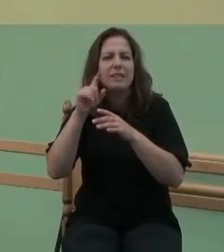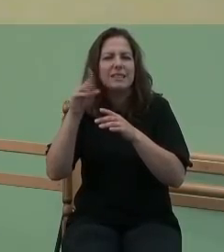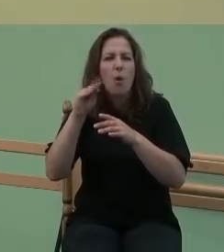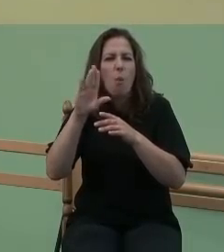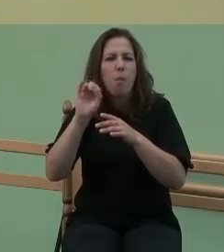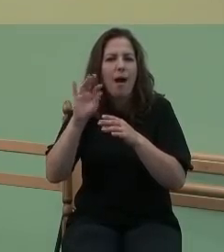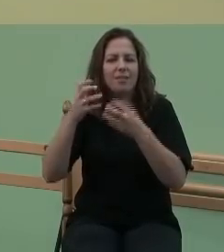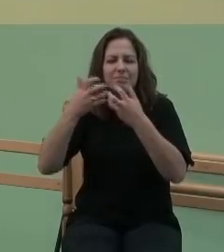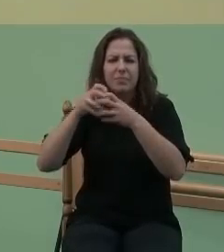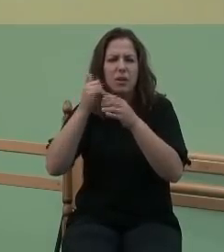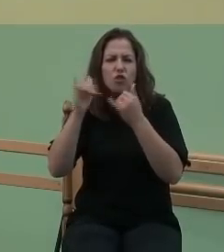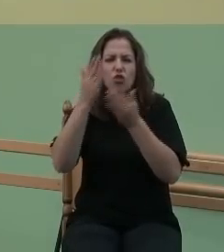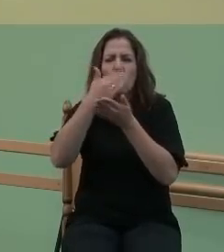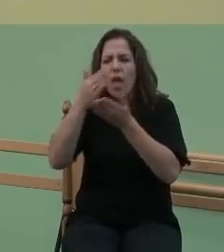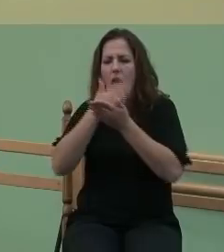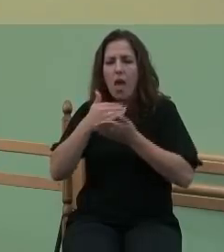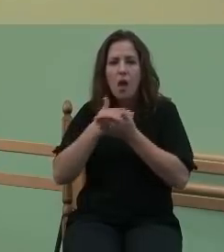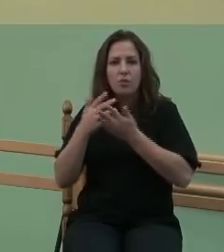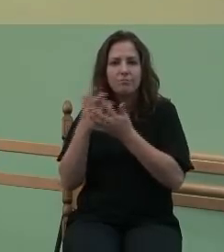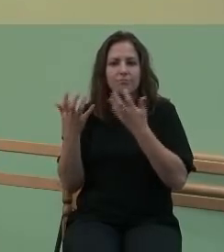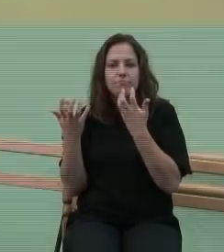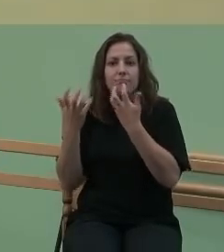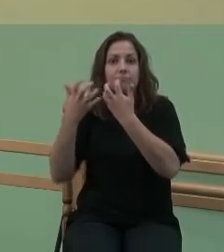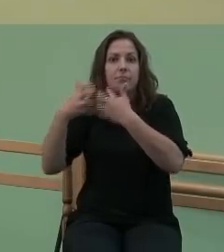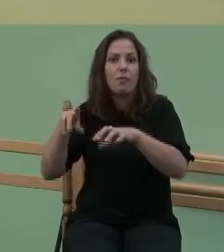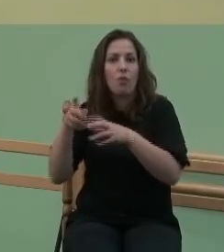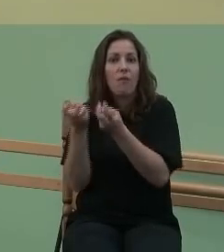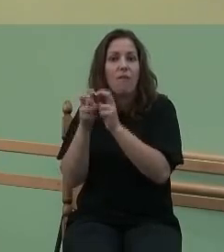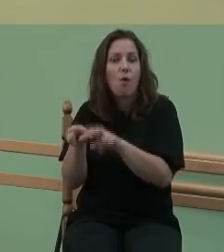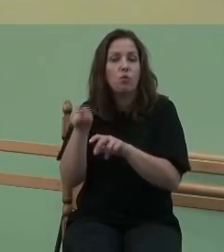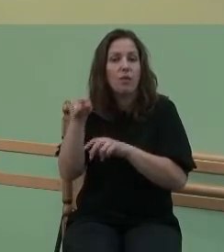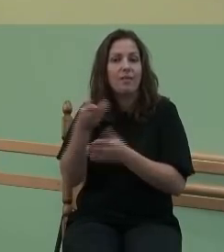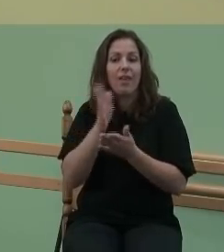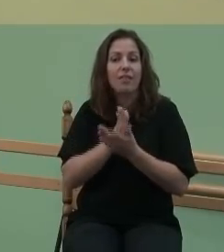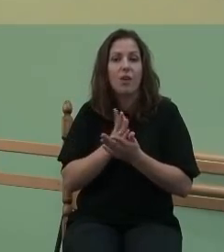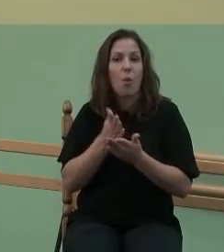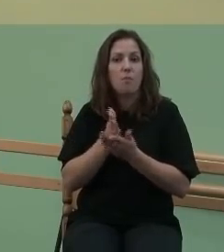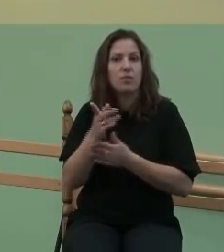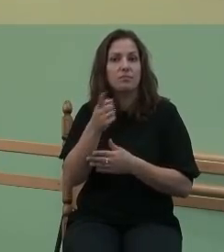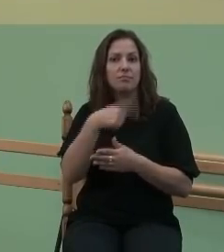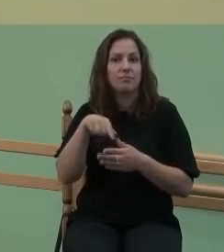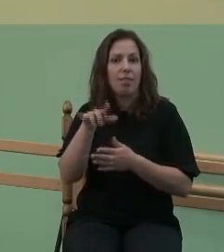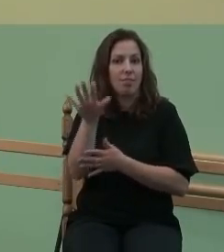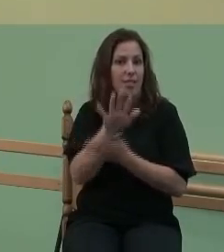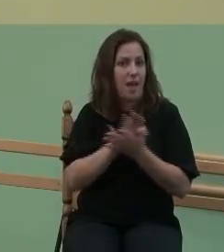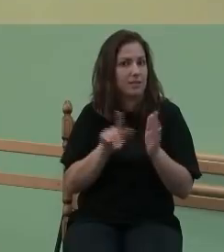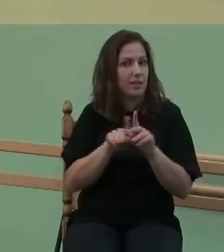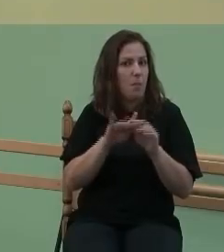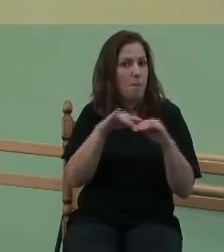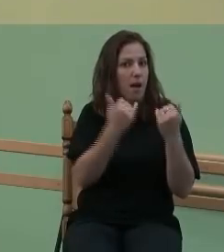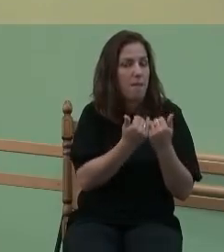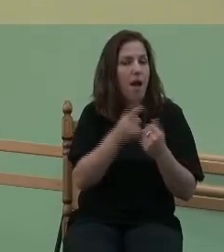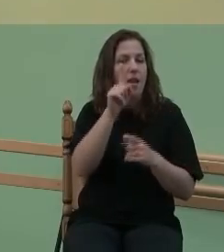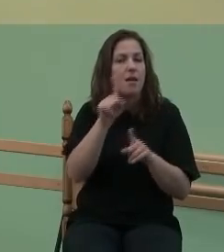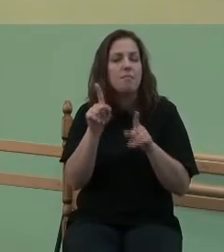najrozmaitsze części, które są tworzone nie tylko przez, tak jak tekst w parlamencie,